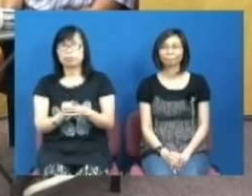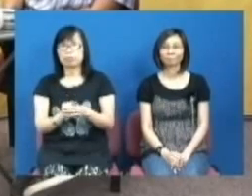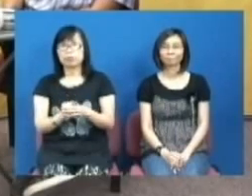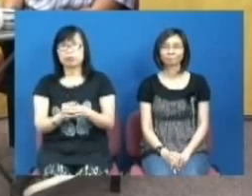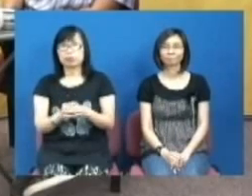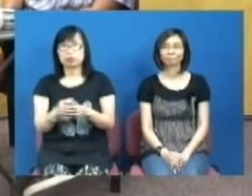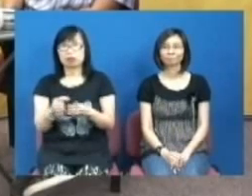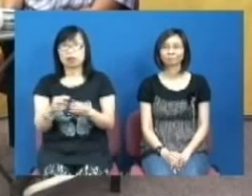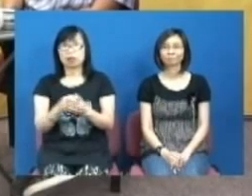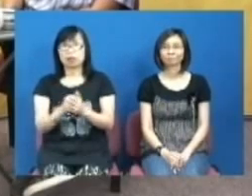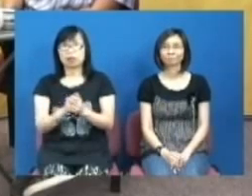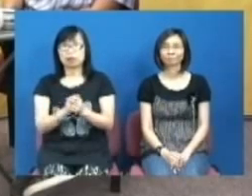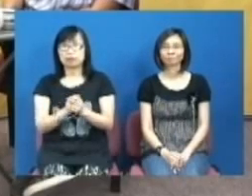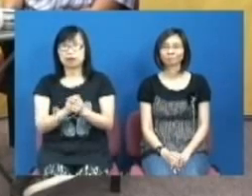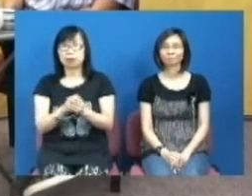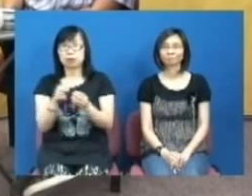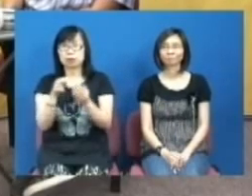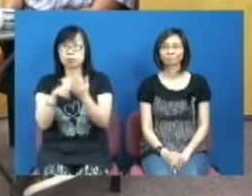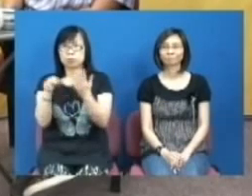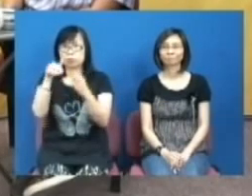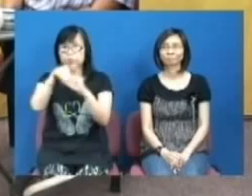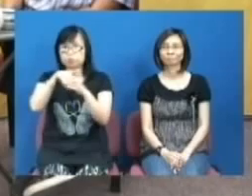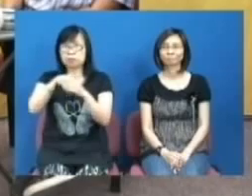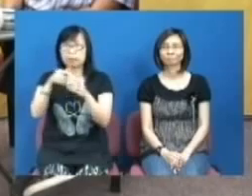那個候選人嘅一個